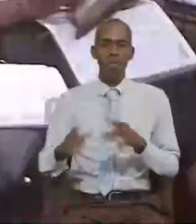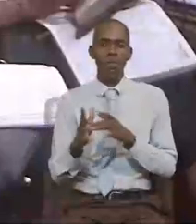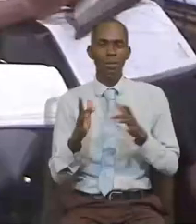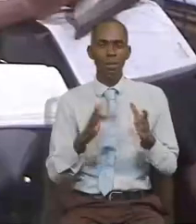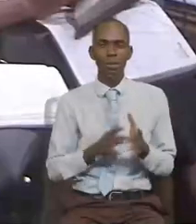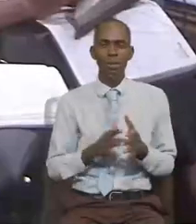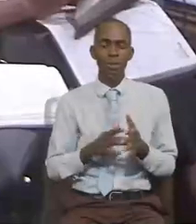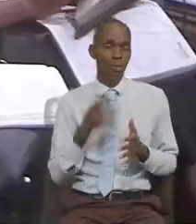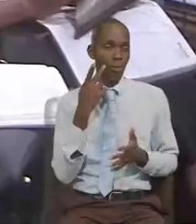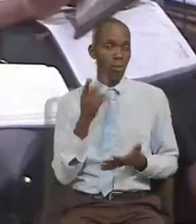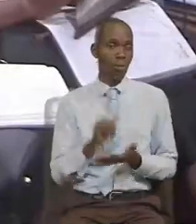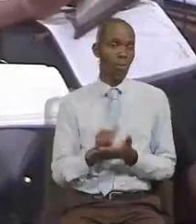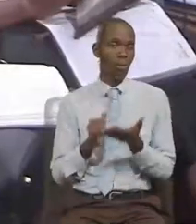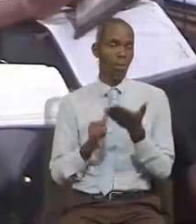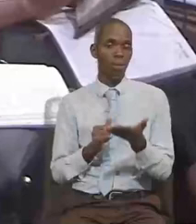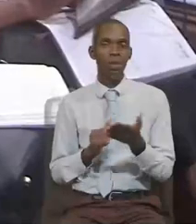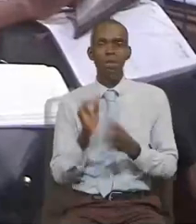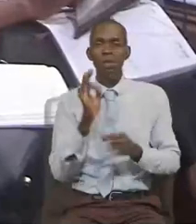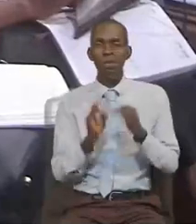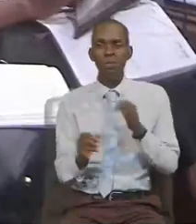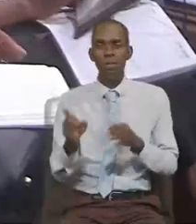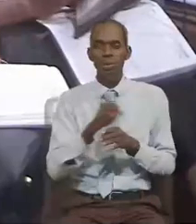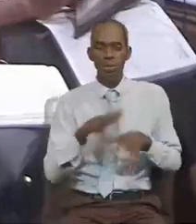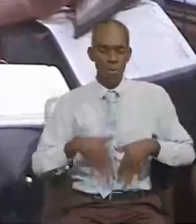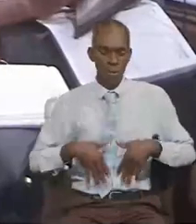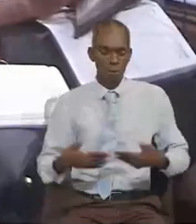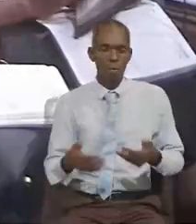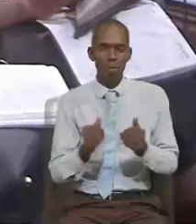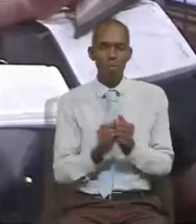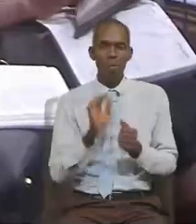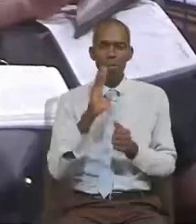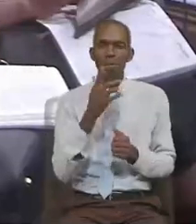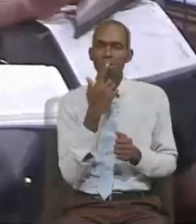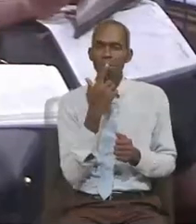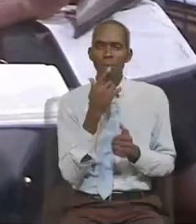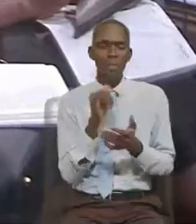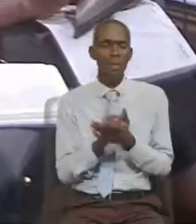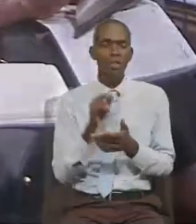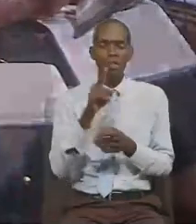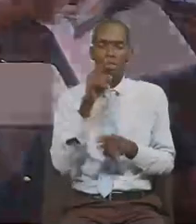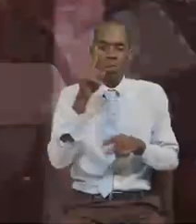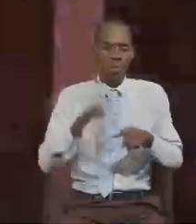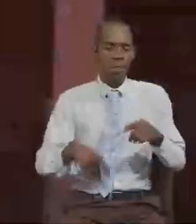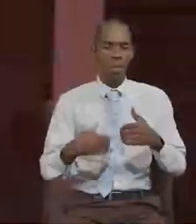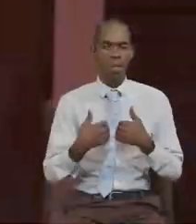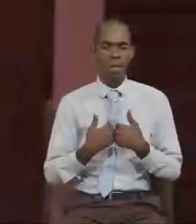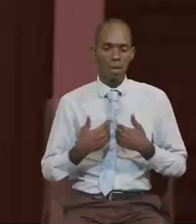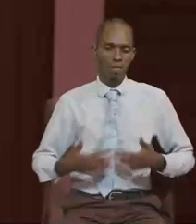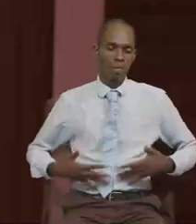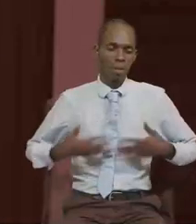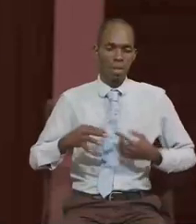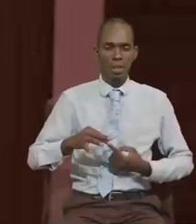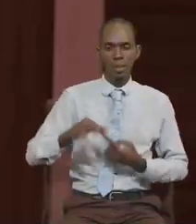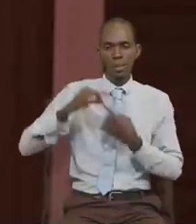cela? Si tu confesses de ta bouche que tu ne peux pas avoir la vie excepté par